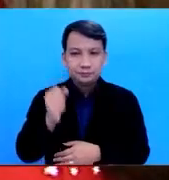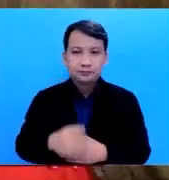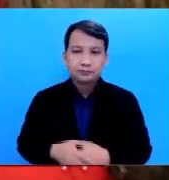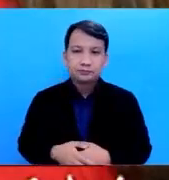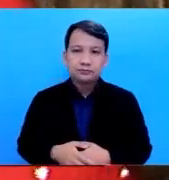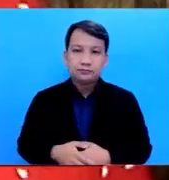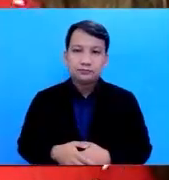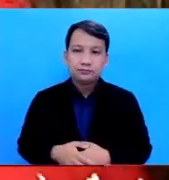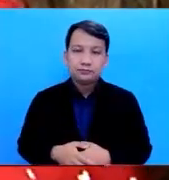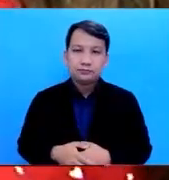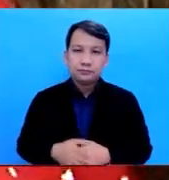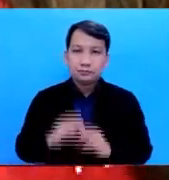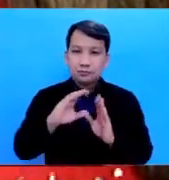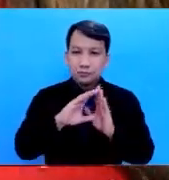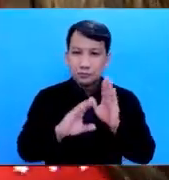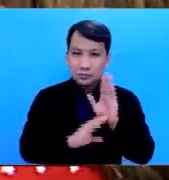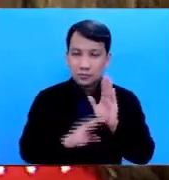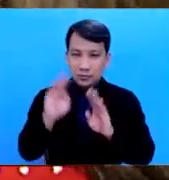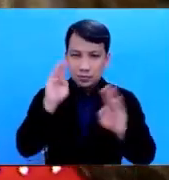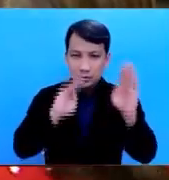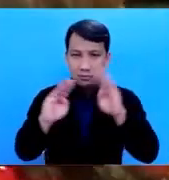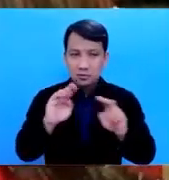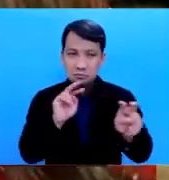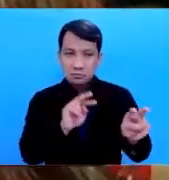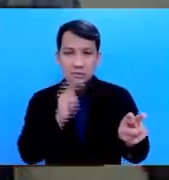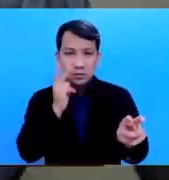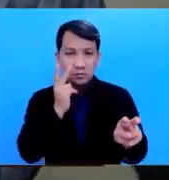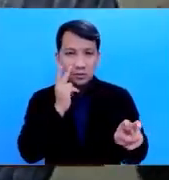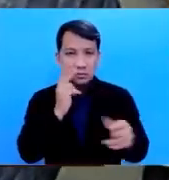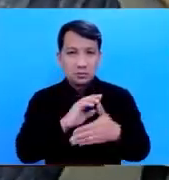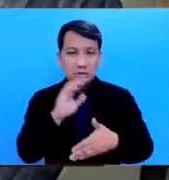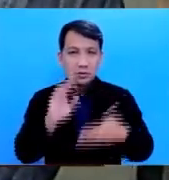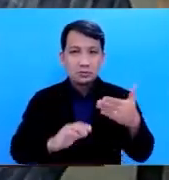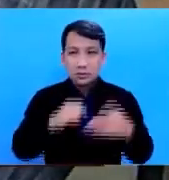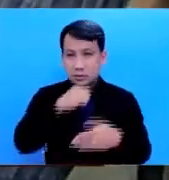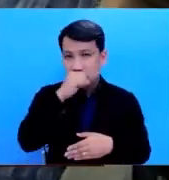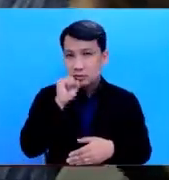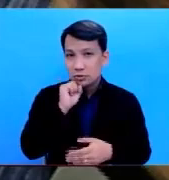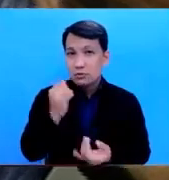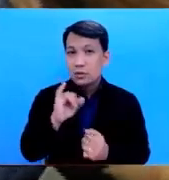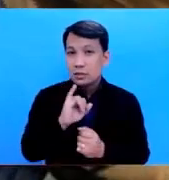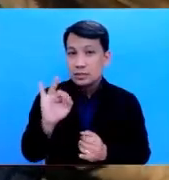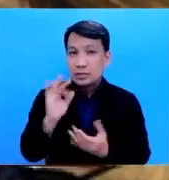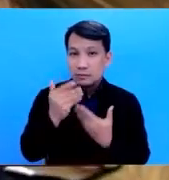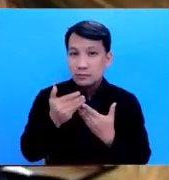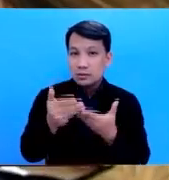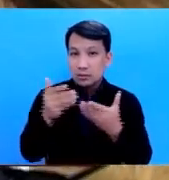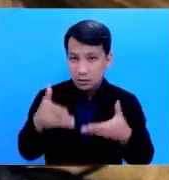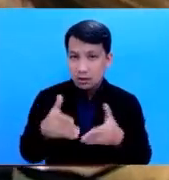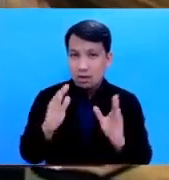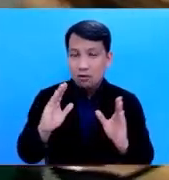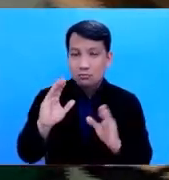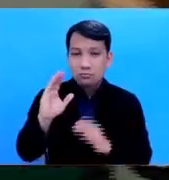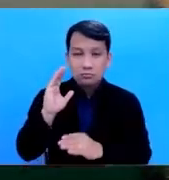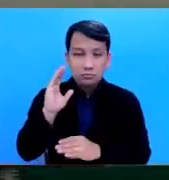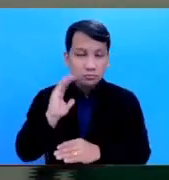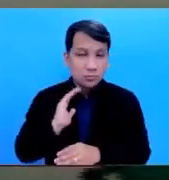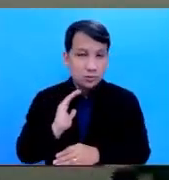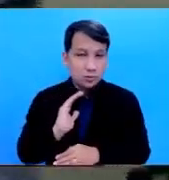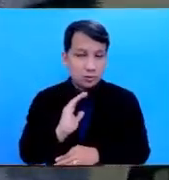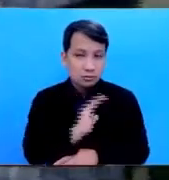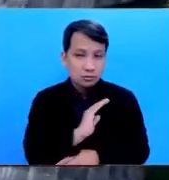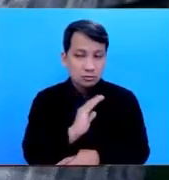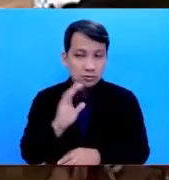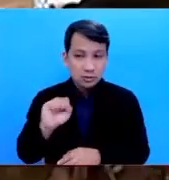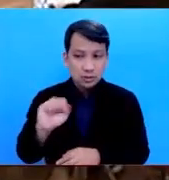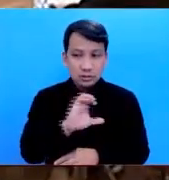Constitutional crisis, yan ang nakikitang resulta ni Senate President Tito Soto kung papayagan ng Korte Suprema ang hiling na temporary